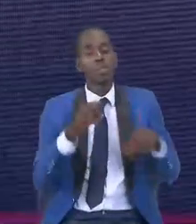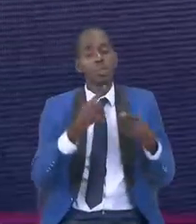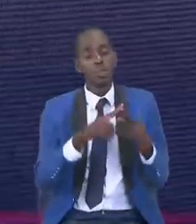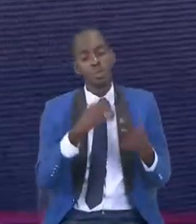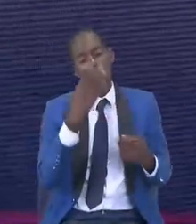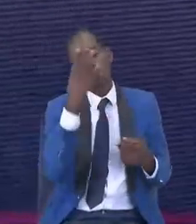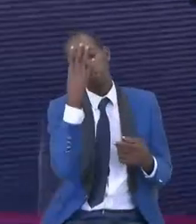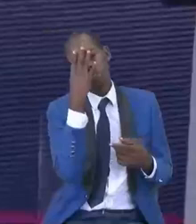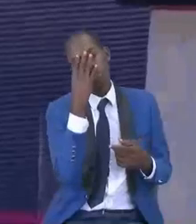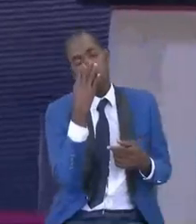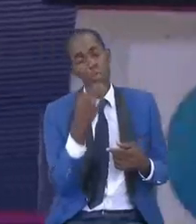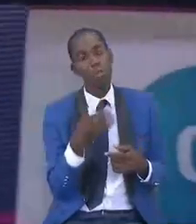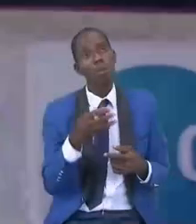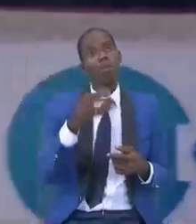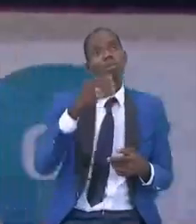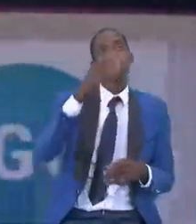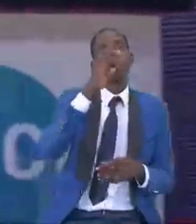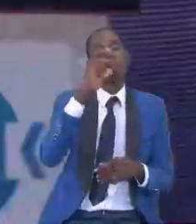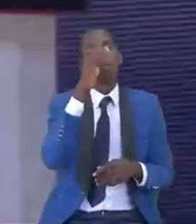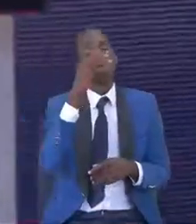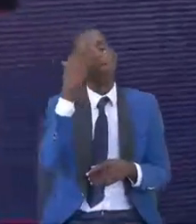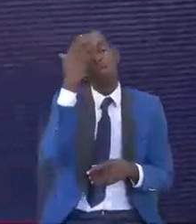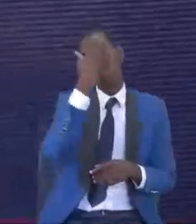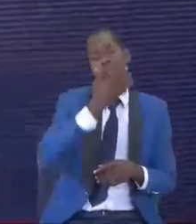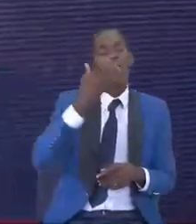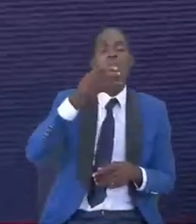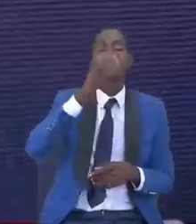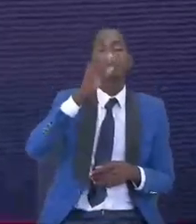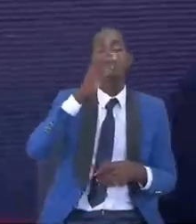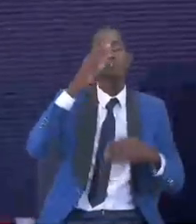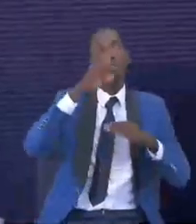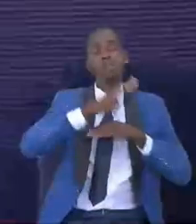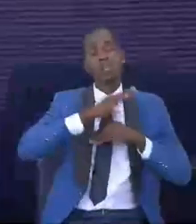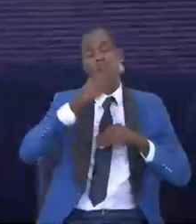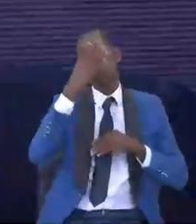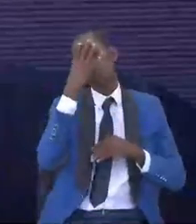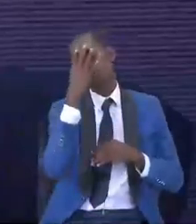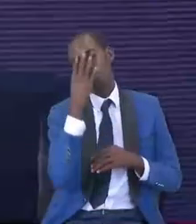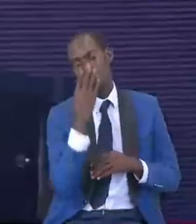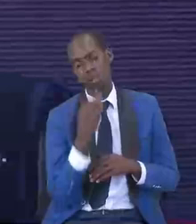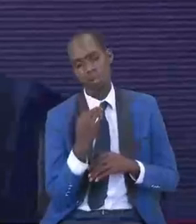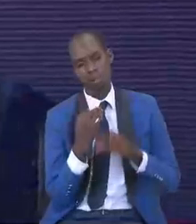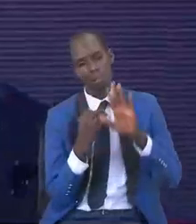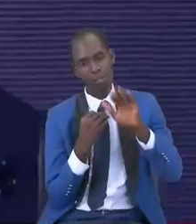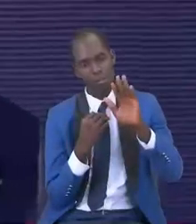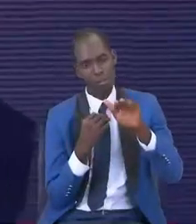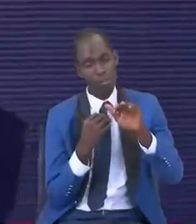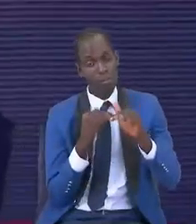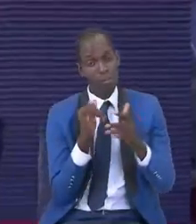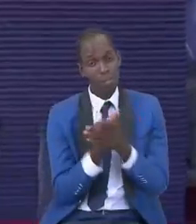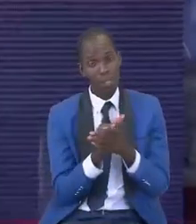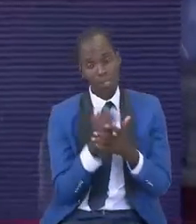dire, je vais boire jusqu'au sommeil, mon ami. Ça n'arrête pas le